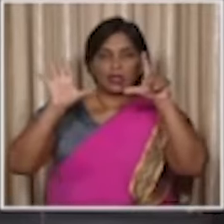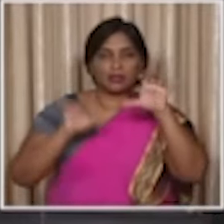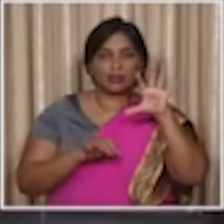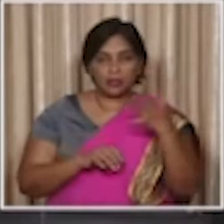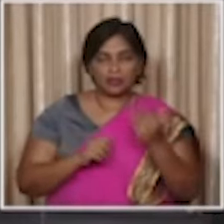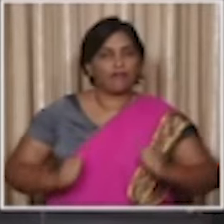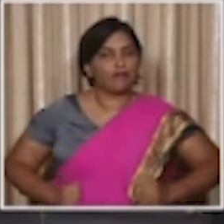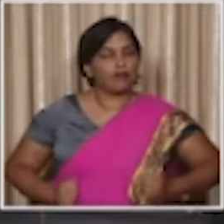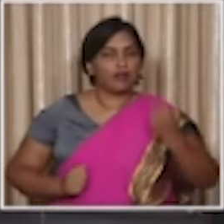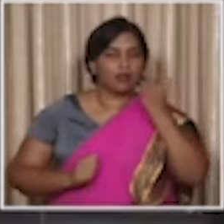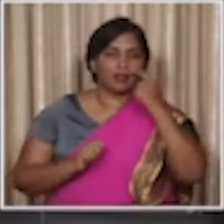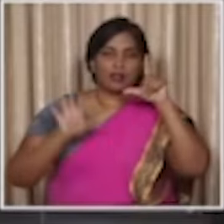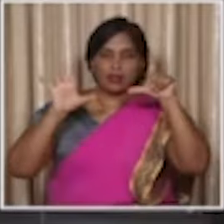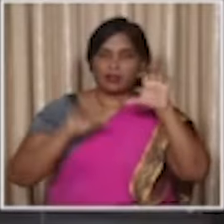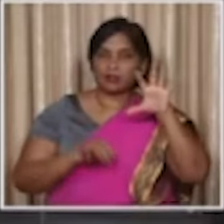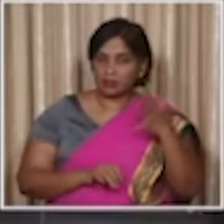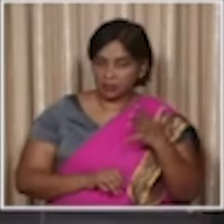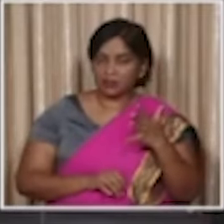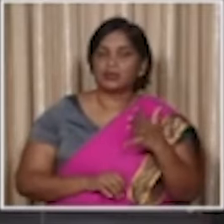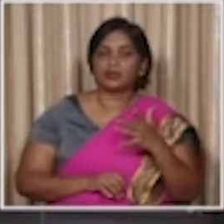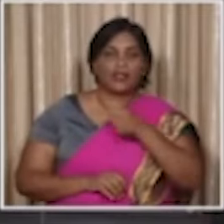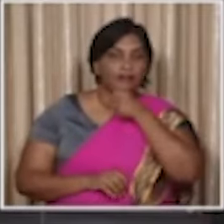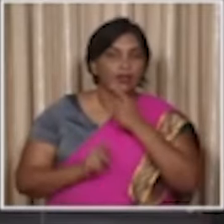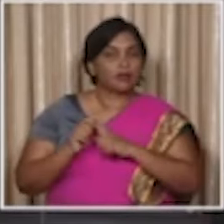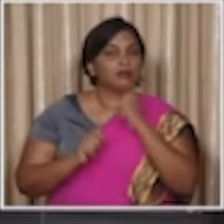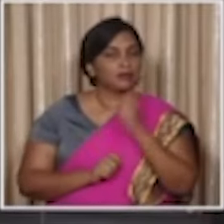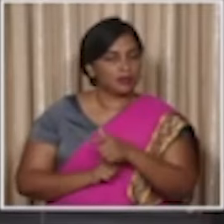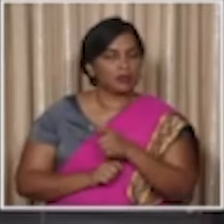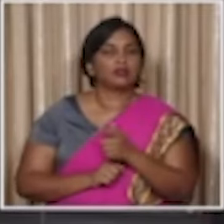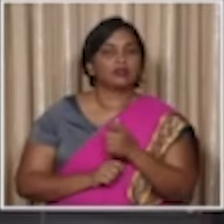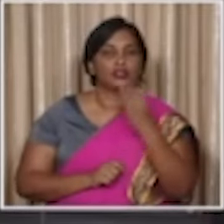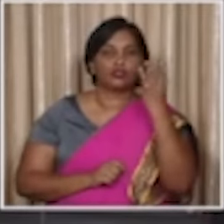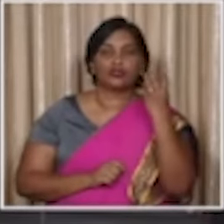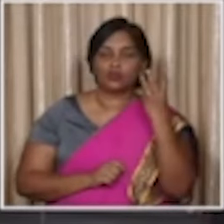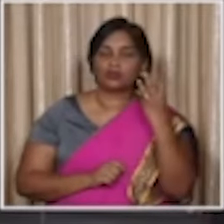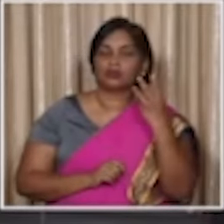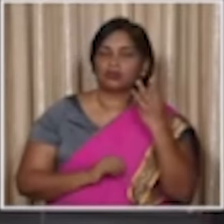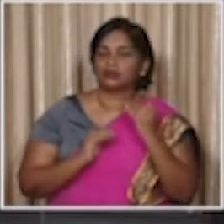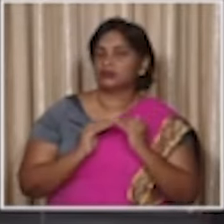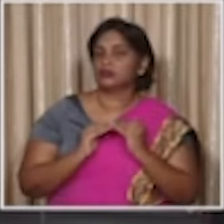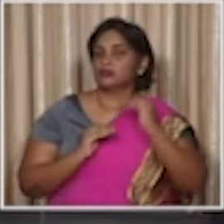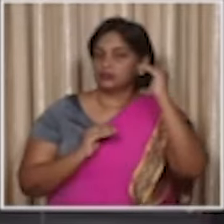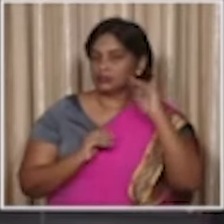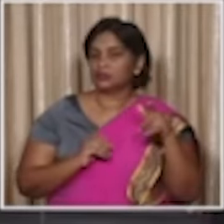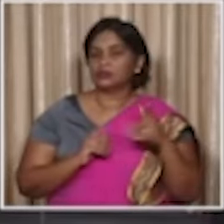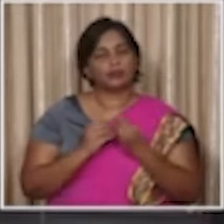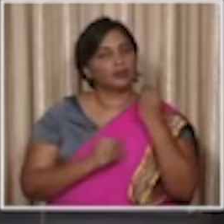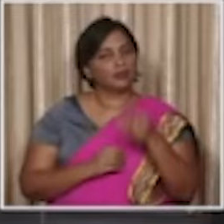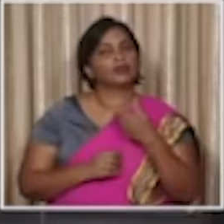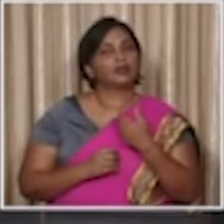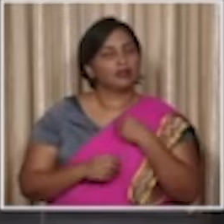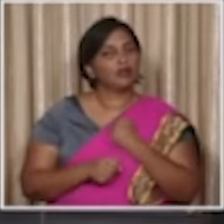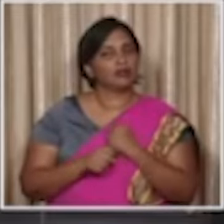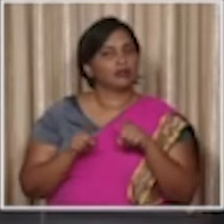7500කුත් වහුගත රෝගී දීමනාව 7500කුත් වැඩිහිටි ආධාරය හැටියට දීමනාව 3000ක් දක්වත් වැඩි කරලා ගෙවන්න අපි